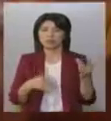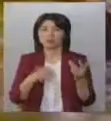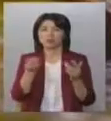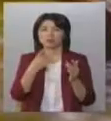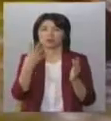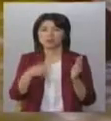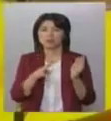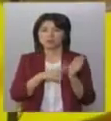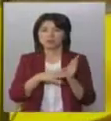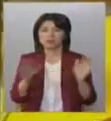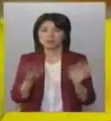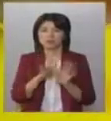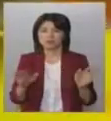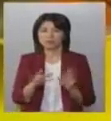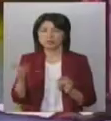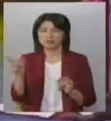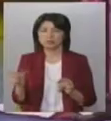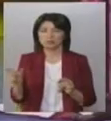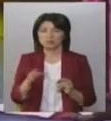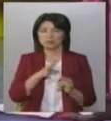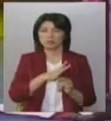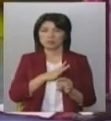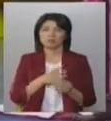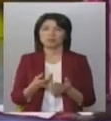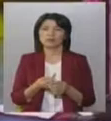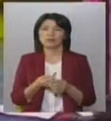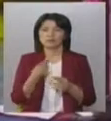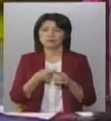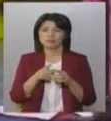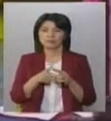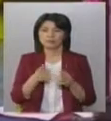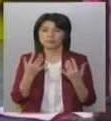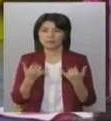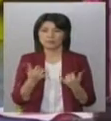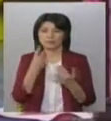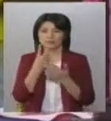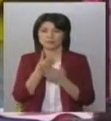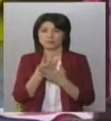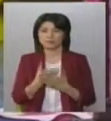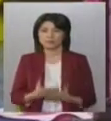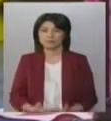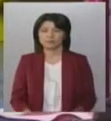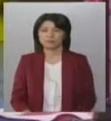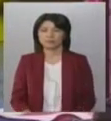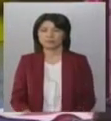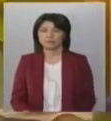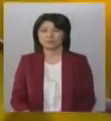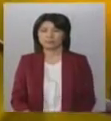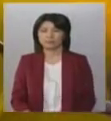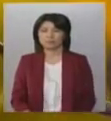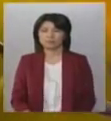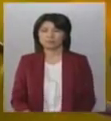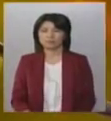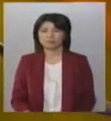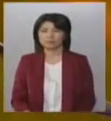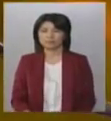және 2 жыршы бар. Сондай-ақ Ұлы дала сазына Секен Тұрысбеков, Рамазан Стамғазиев, Сәуле Жанпейісова сияқты елімізге танымал